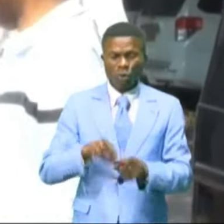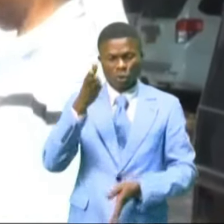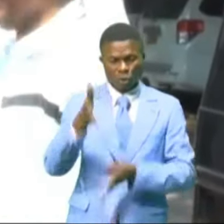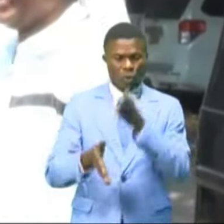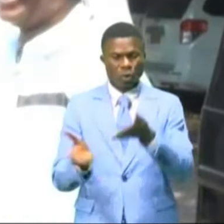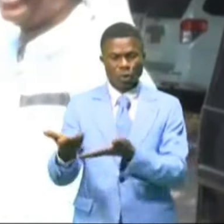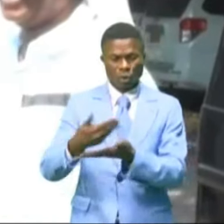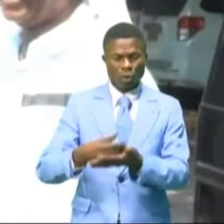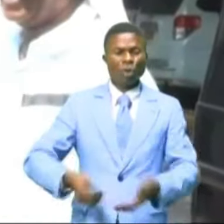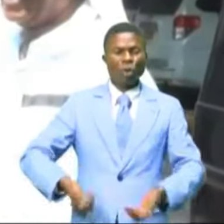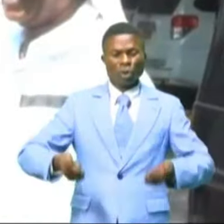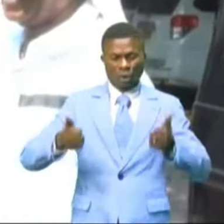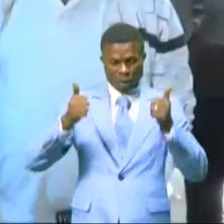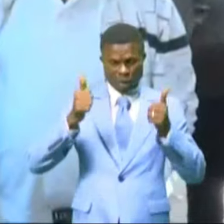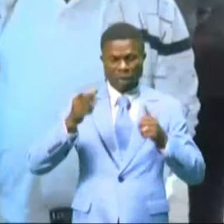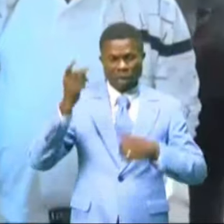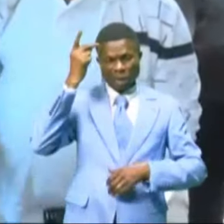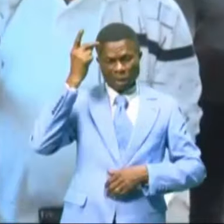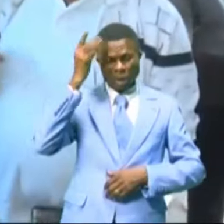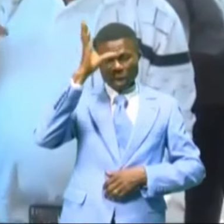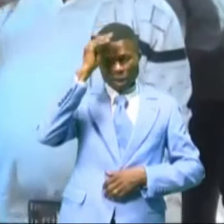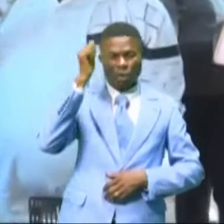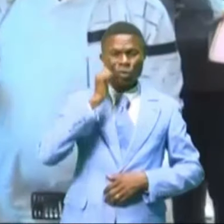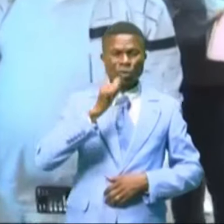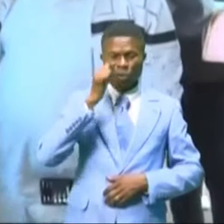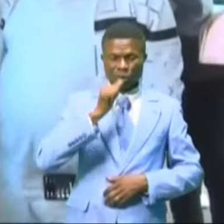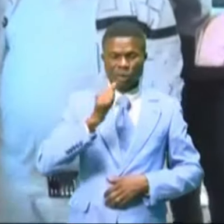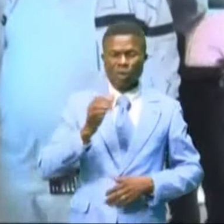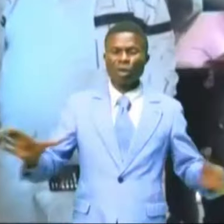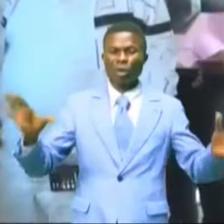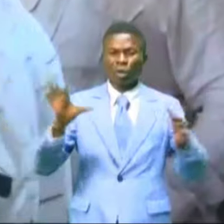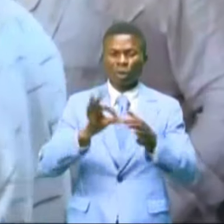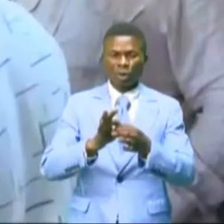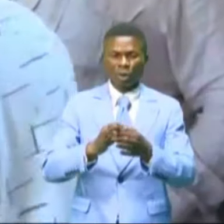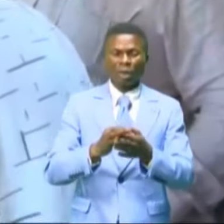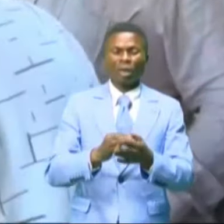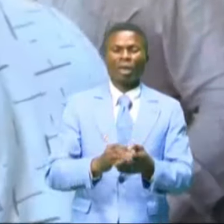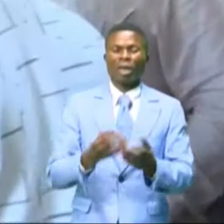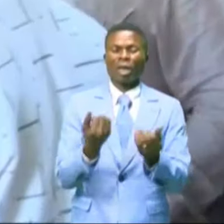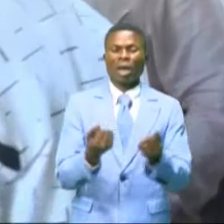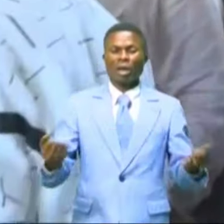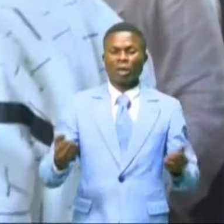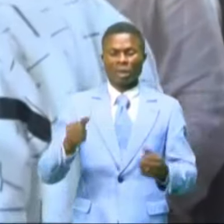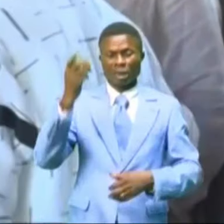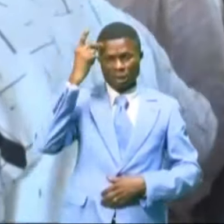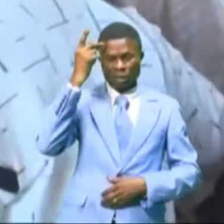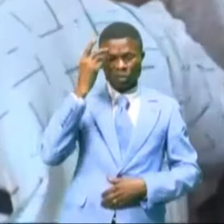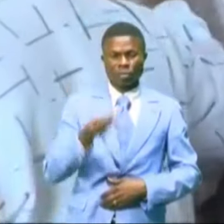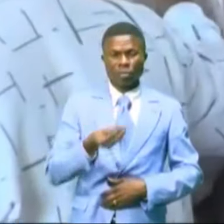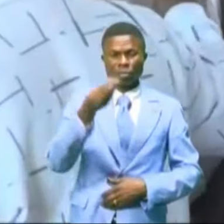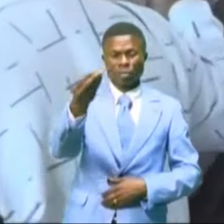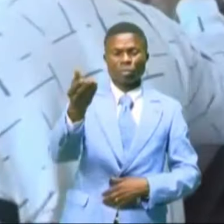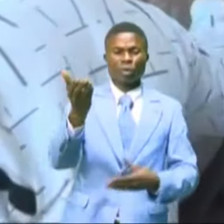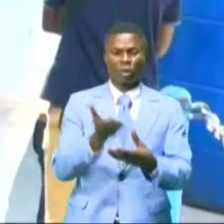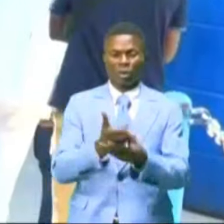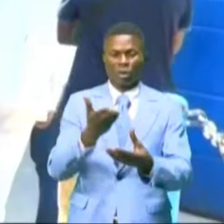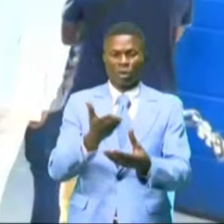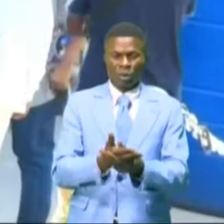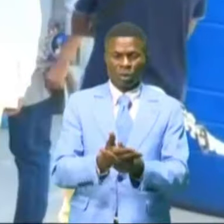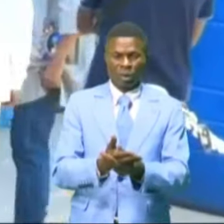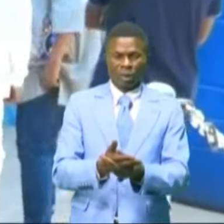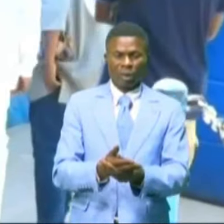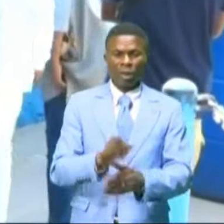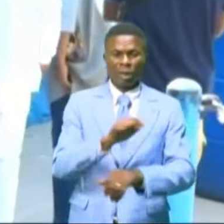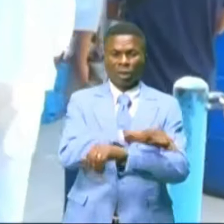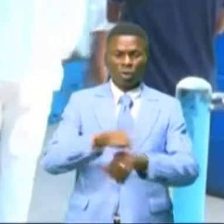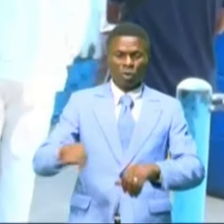de protestation, les Quinoises et Quinois rassemblés par l'ASBL Banakin ont déposé leur mémorandum au siège